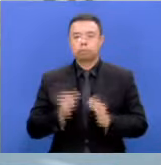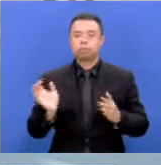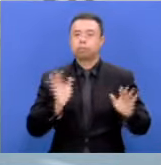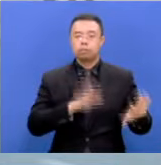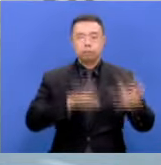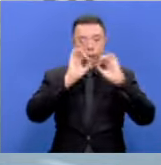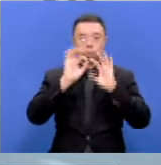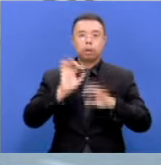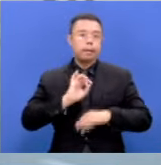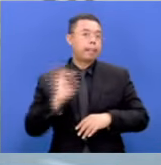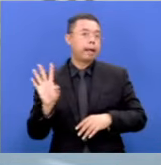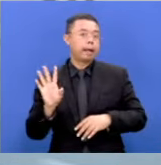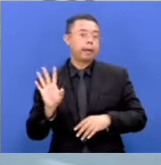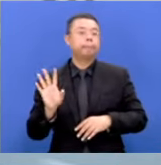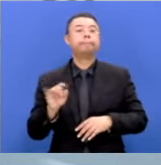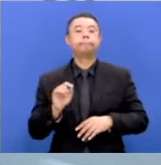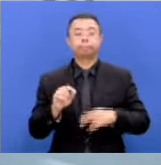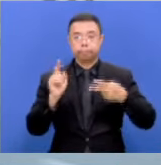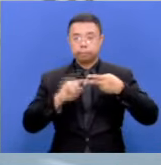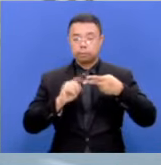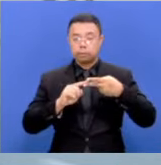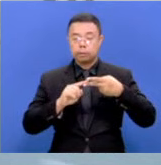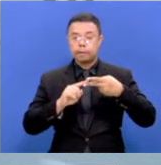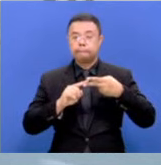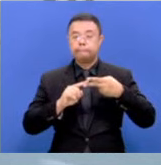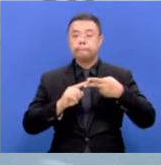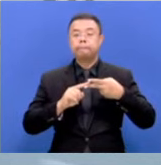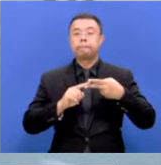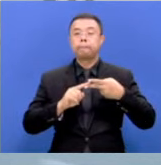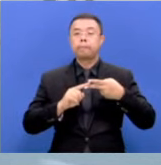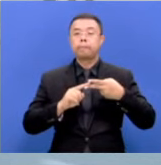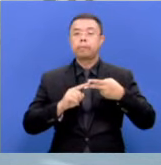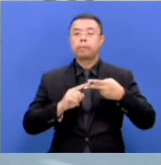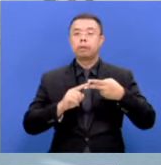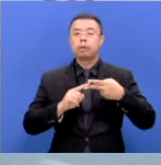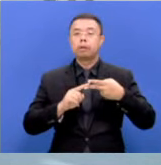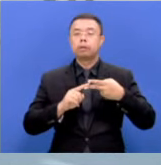Kita ke informasi selanjutnya, Andi Kumala dan juga pemirsa dari Surabaya, Jawa Timur.